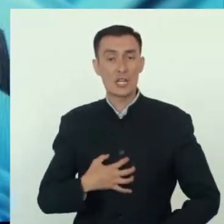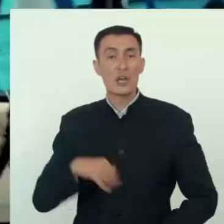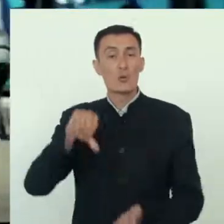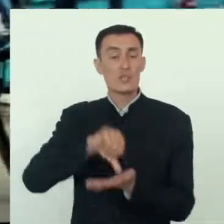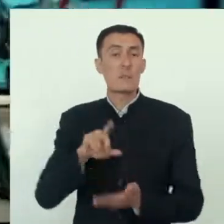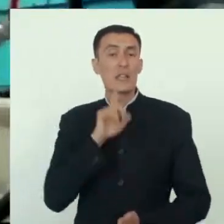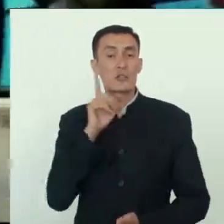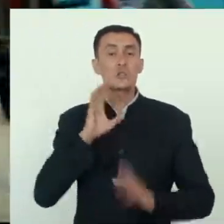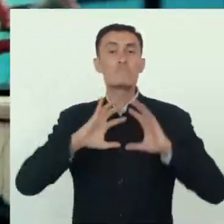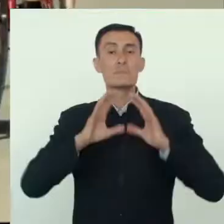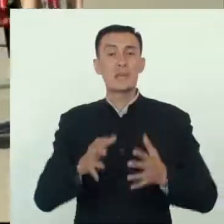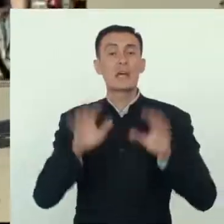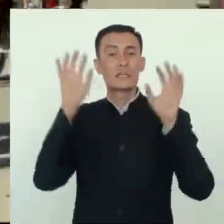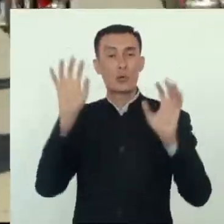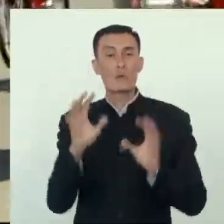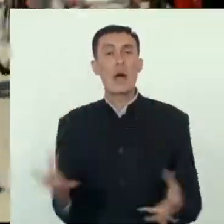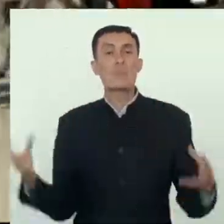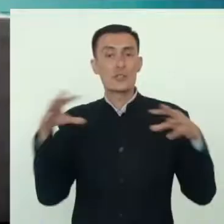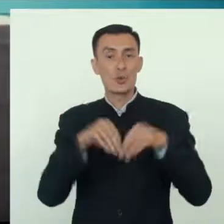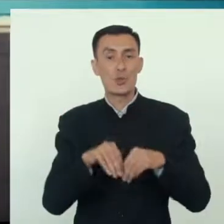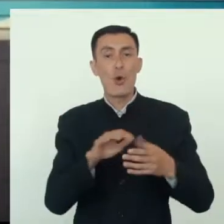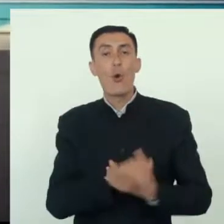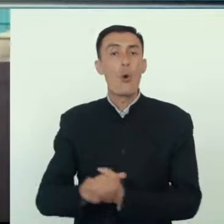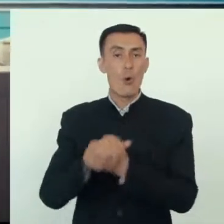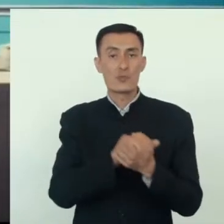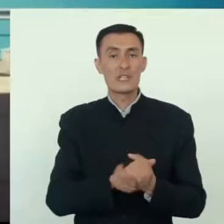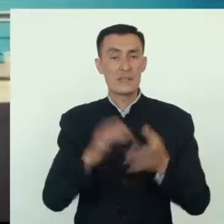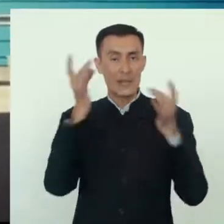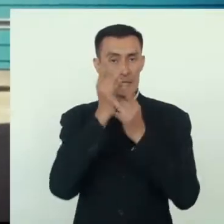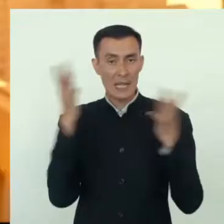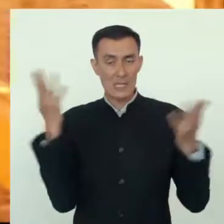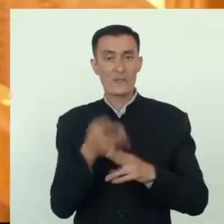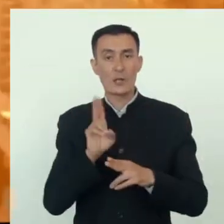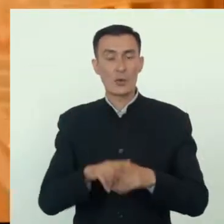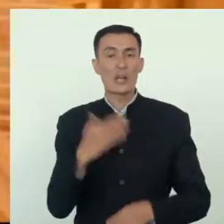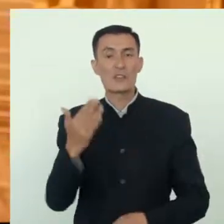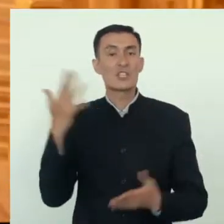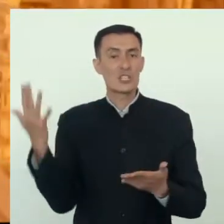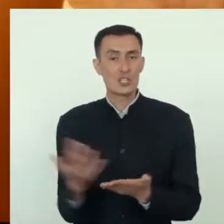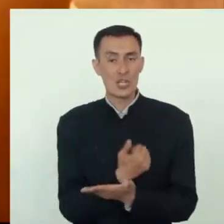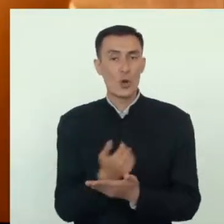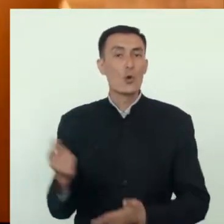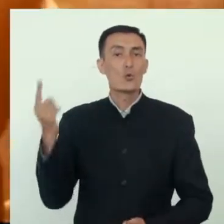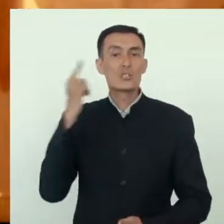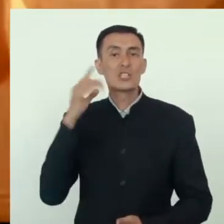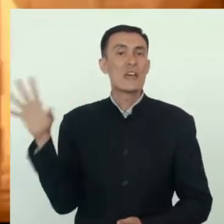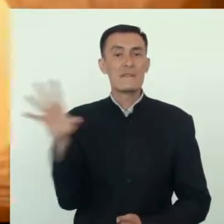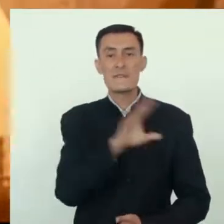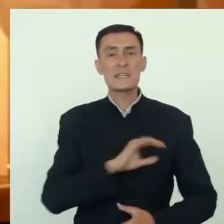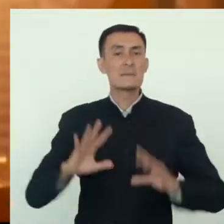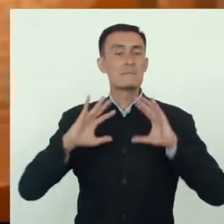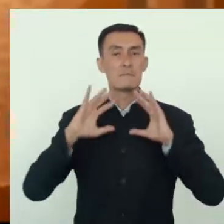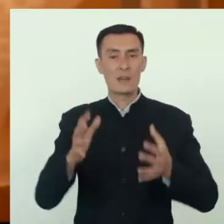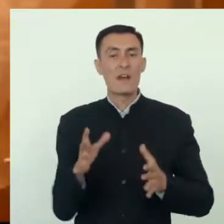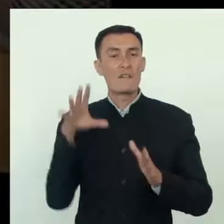приобщить молодежь всего мира к законам объединенной, общной цивилизации, в которой о твоих достижениях услышит весь